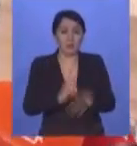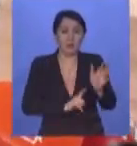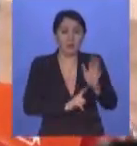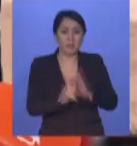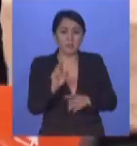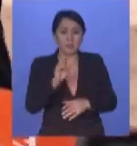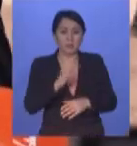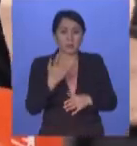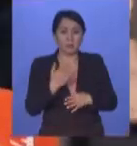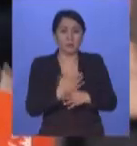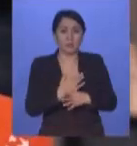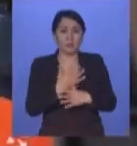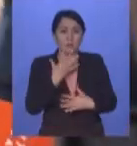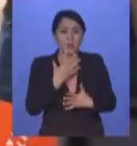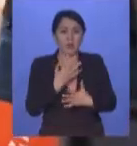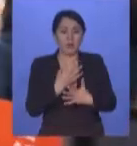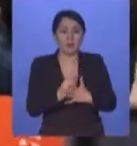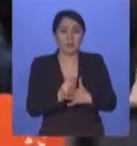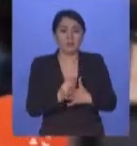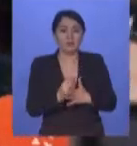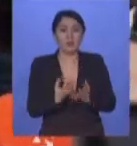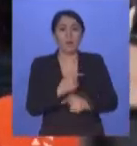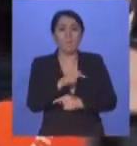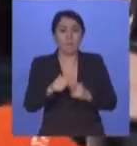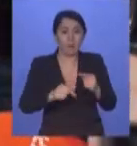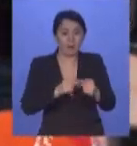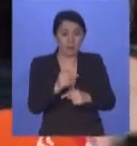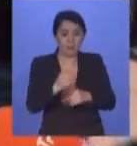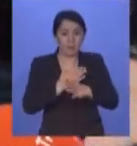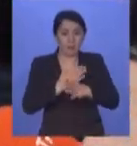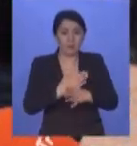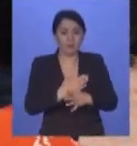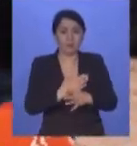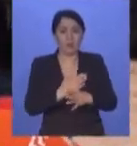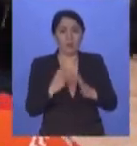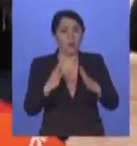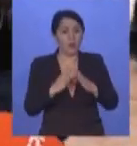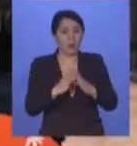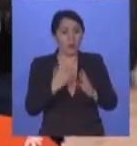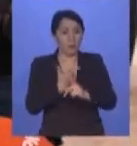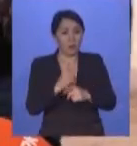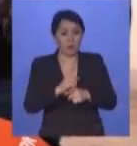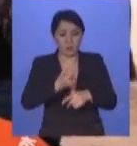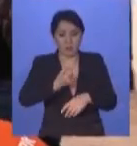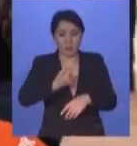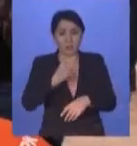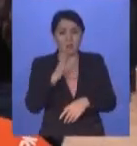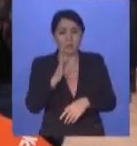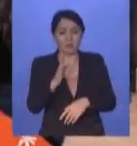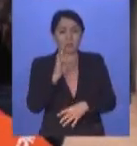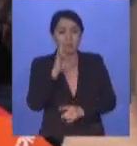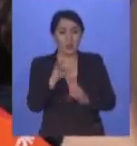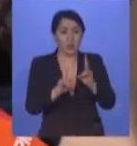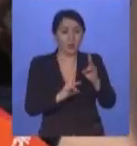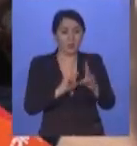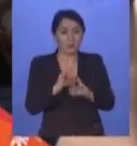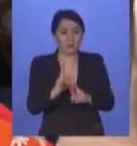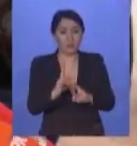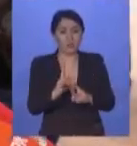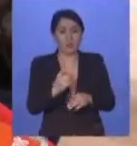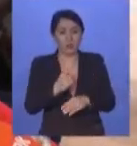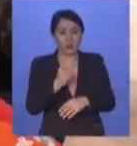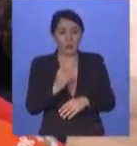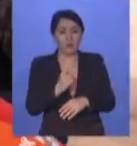жандарды көмекке шақырды. Өз кезегінде кәсіпкерлеріміз қолдау танытты. Үйлер сіздерге ұнайды деп ойлаймын. Егер шағымдарыңыз, ескертулеріңіз